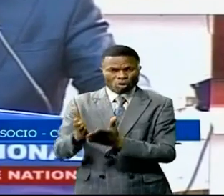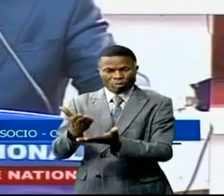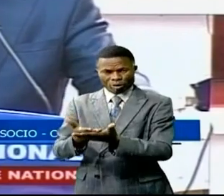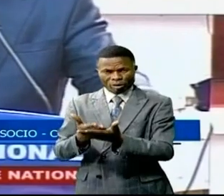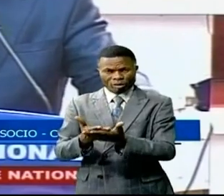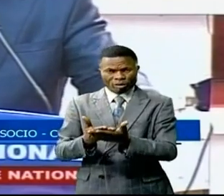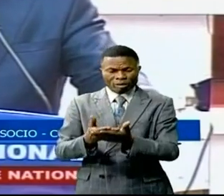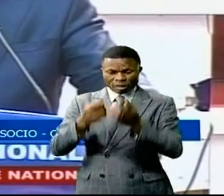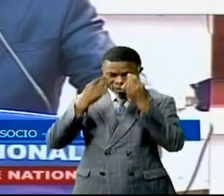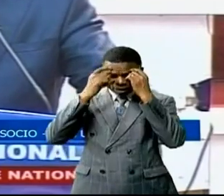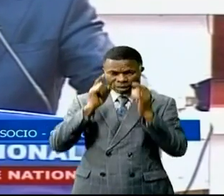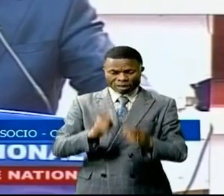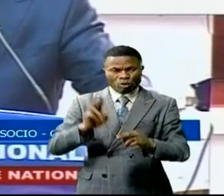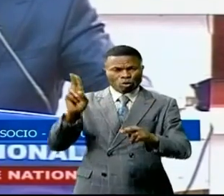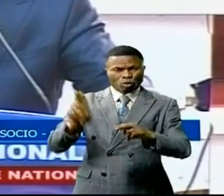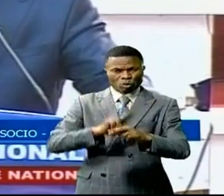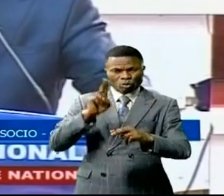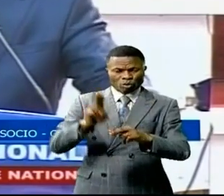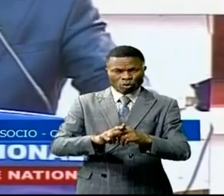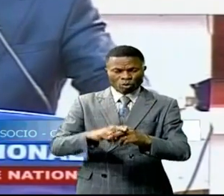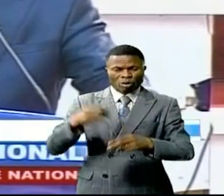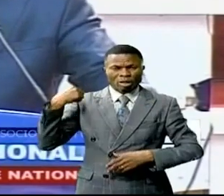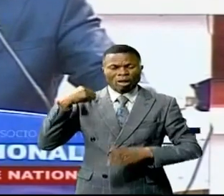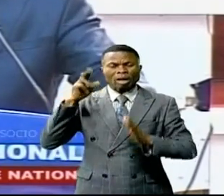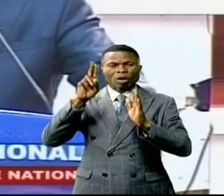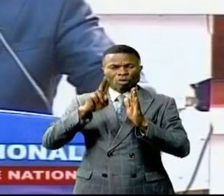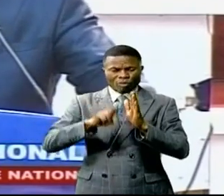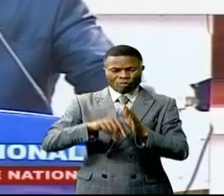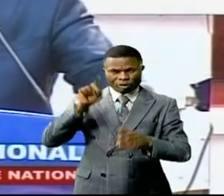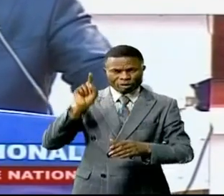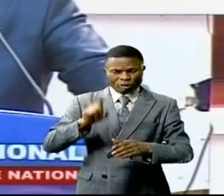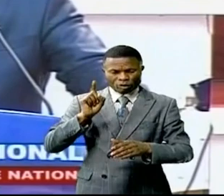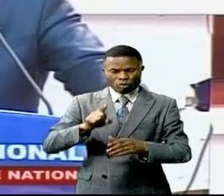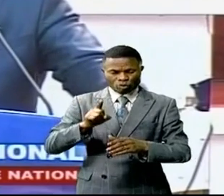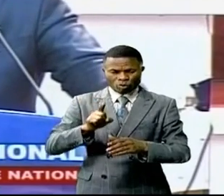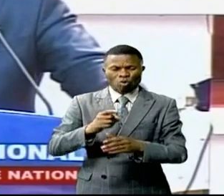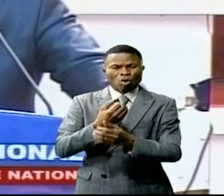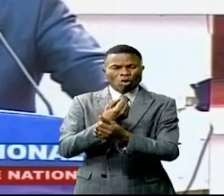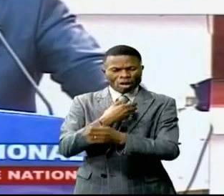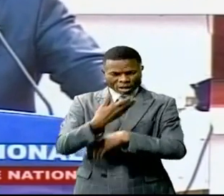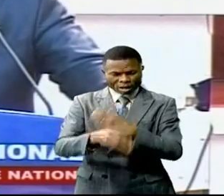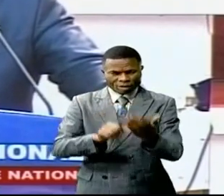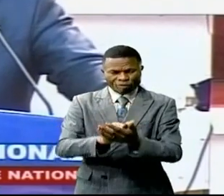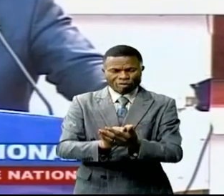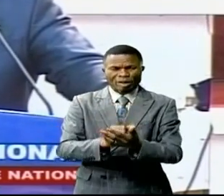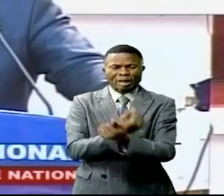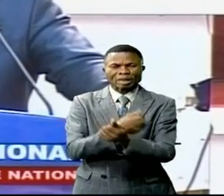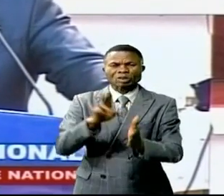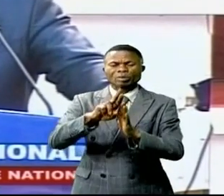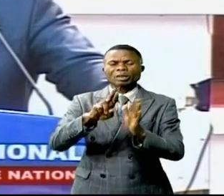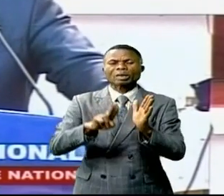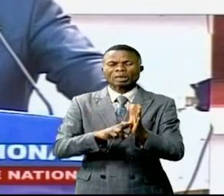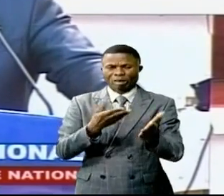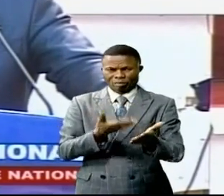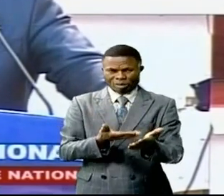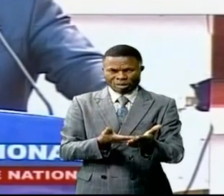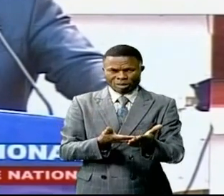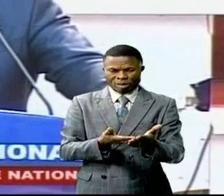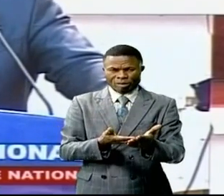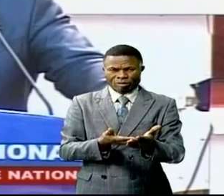des mesures d'application que le gouvernement doit concrétiser par des règlements.